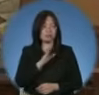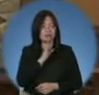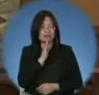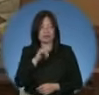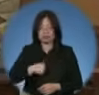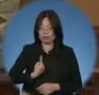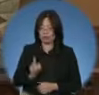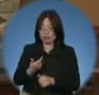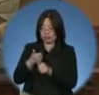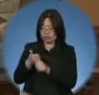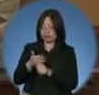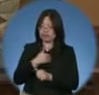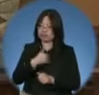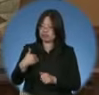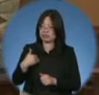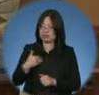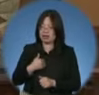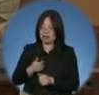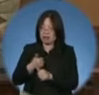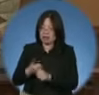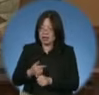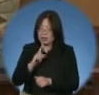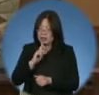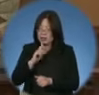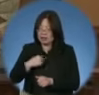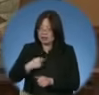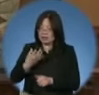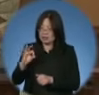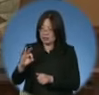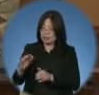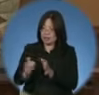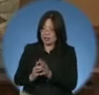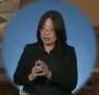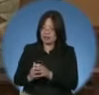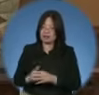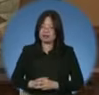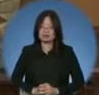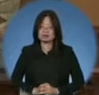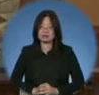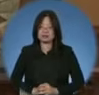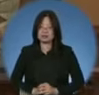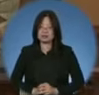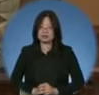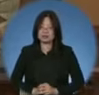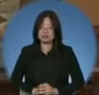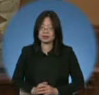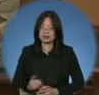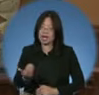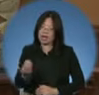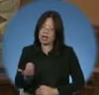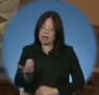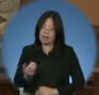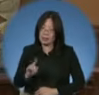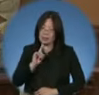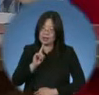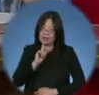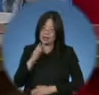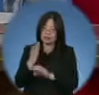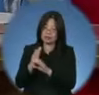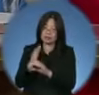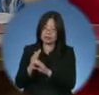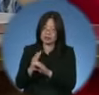그렇죠. 자기가 이겨내는 거고. 내가 이겨내는 거. 자기가 받아들이는 거고. 예, 예. 근데 그런 아까 좀 언급하신